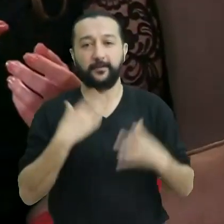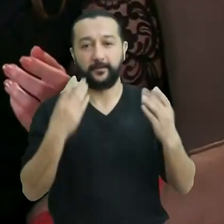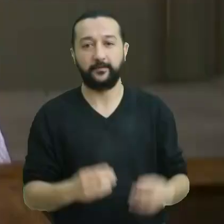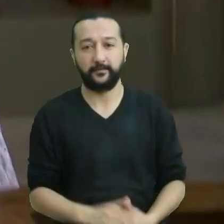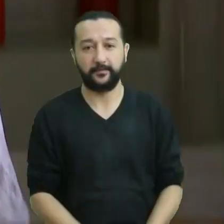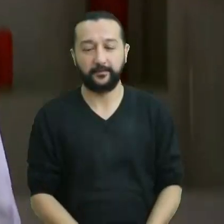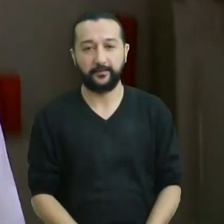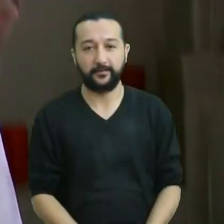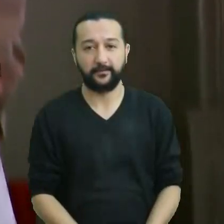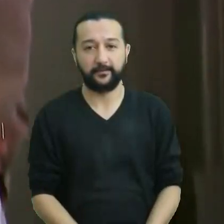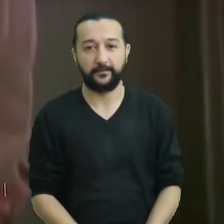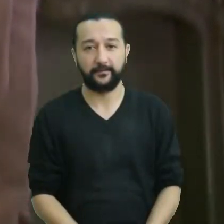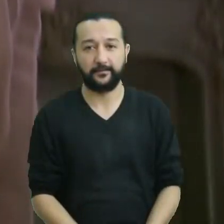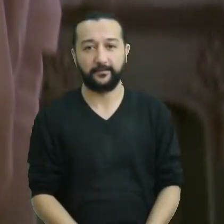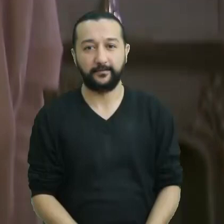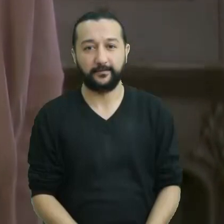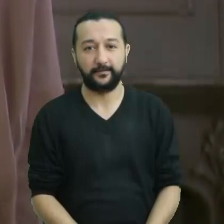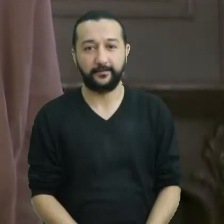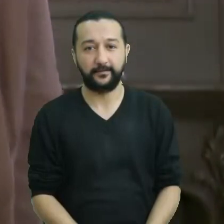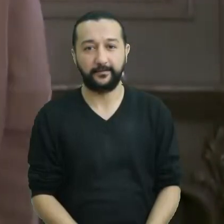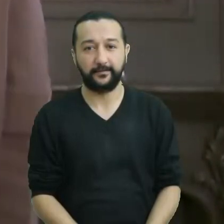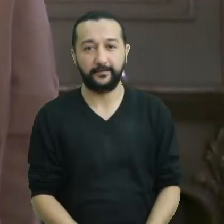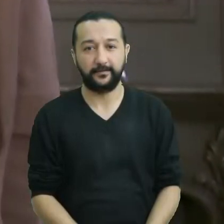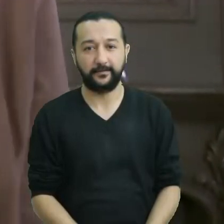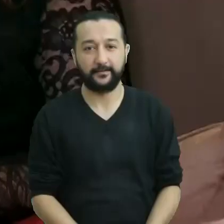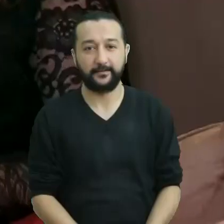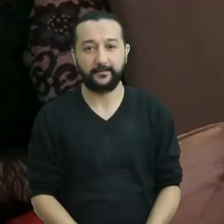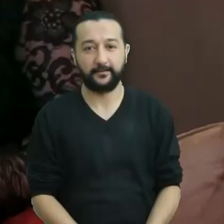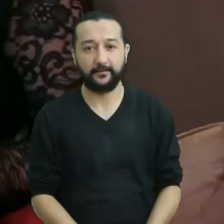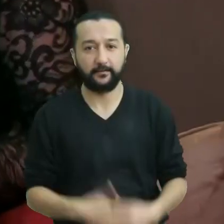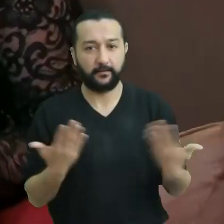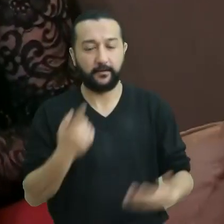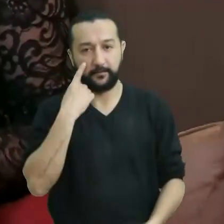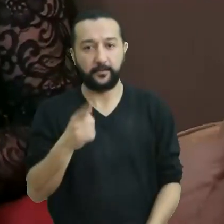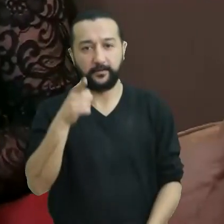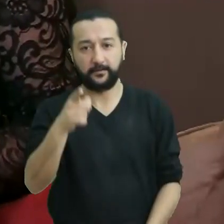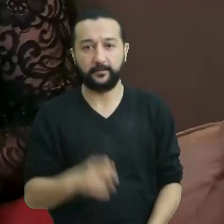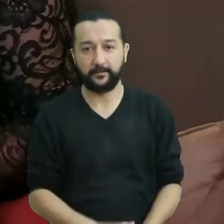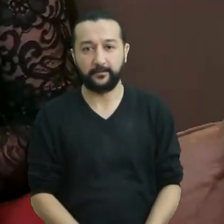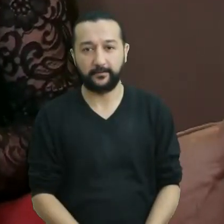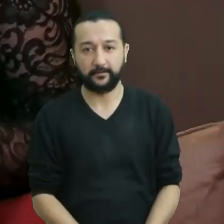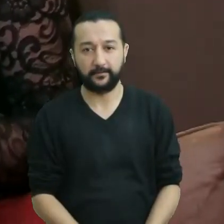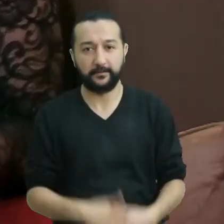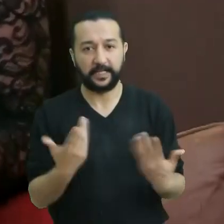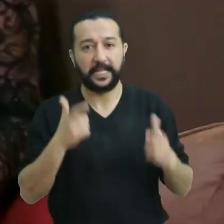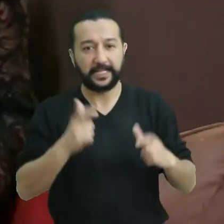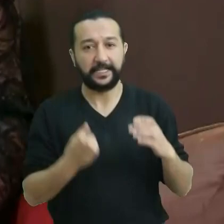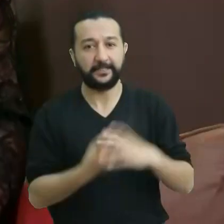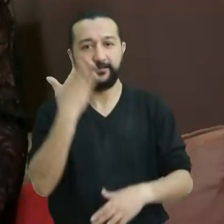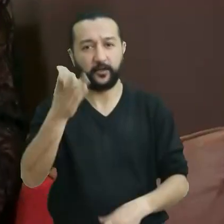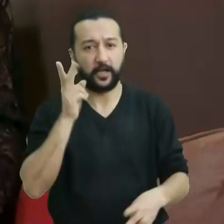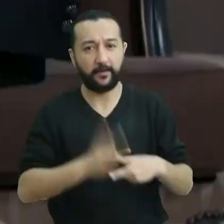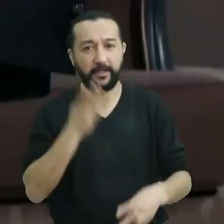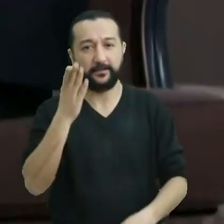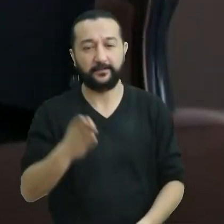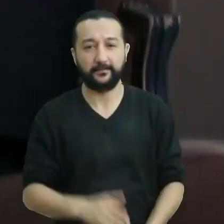sen... Serpil kafasını çevirdiği an şaştı kaldı. Biricik elinde gelinlikle karşısında. Ayol nereden çıktı